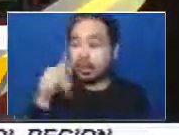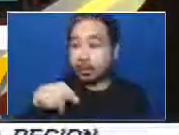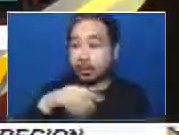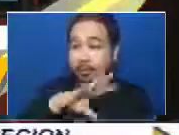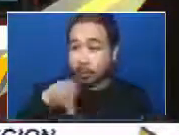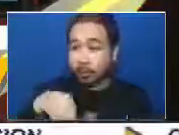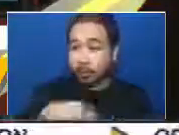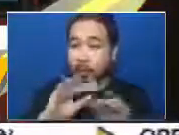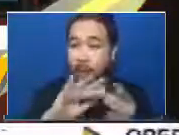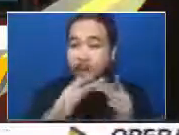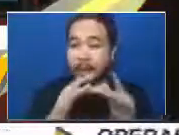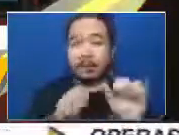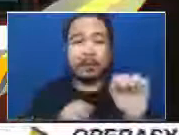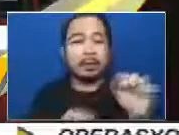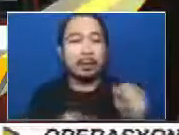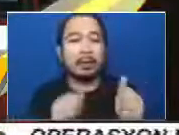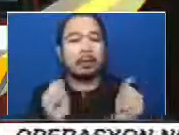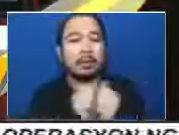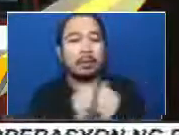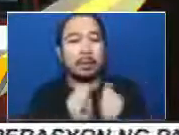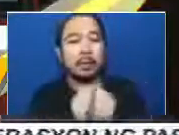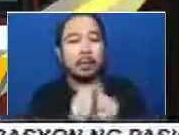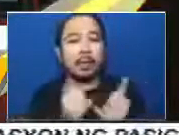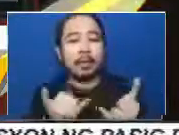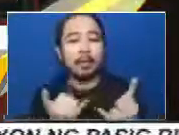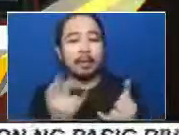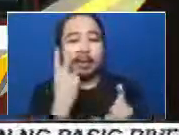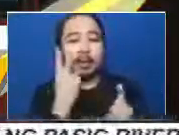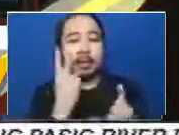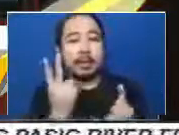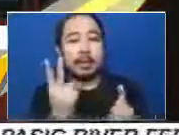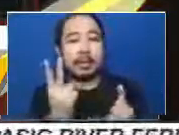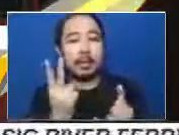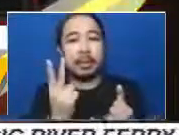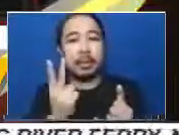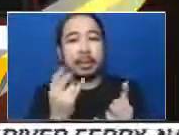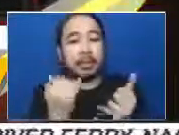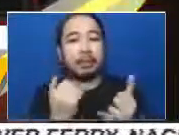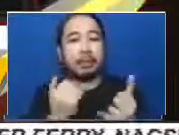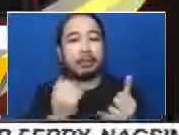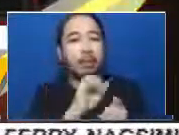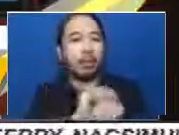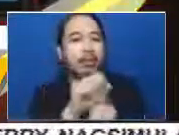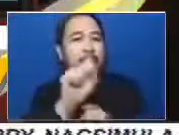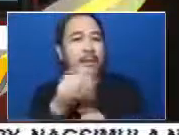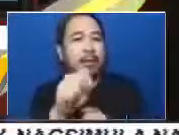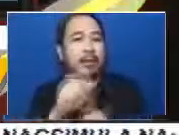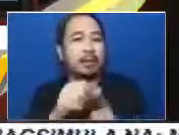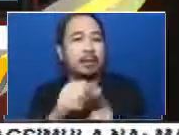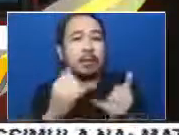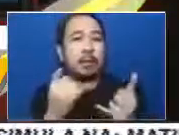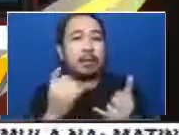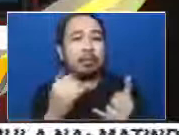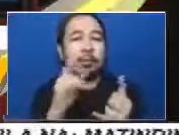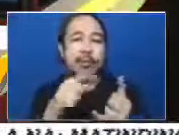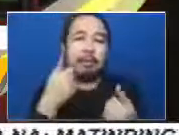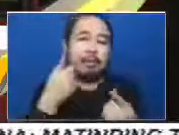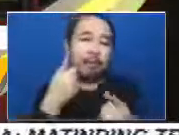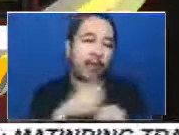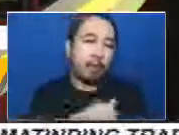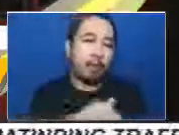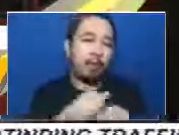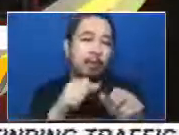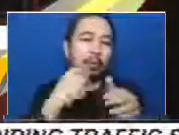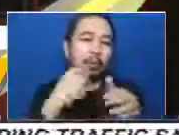Naintindihan naman natin yon. Alam natin na maraming nasalanta talaga, maraming affected na farmers natin and agricultural land. Pero